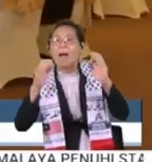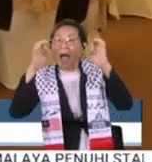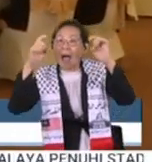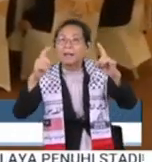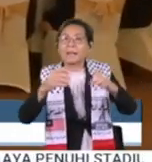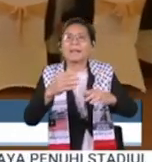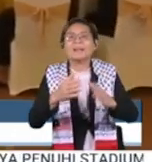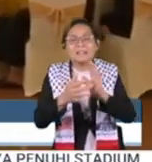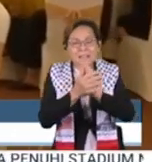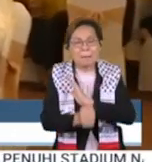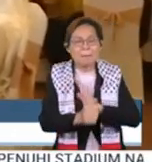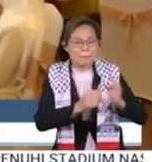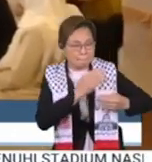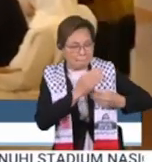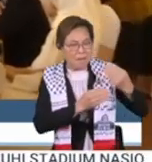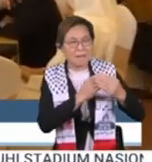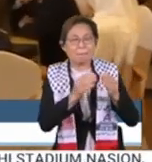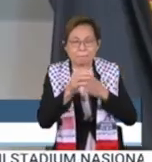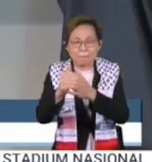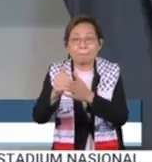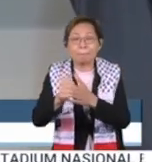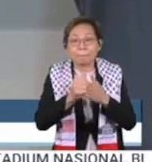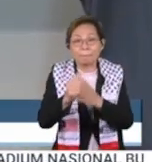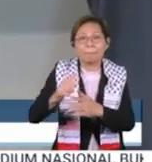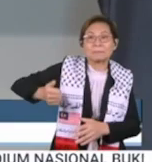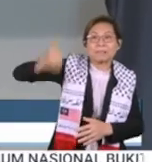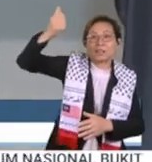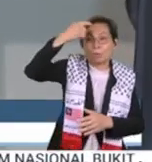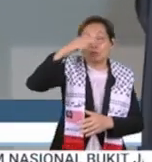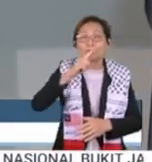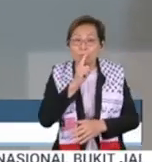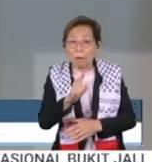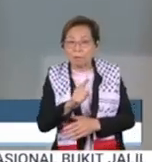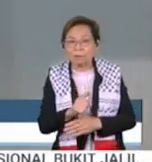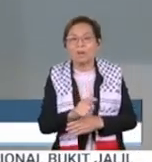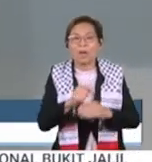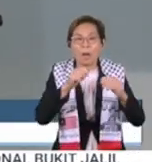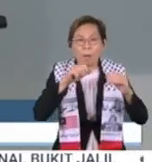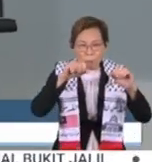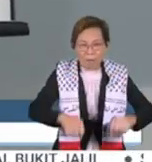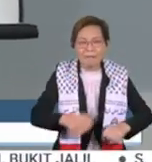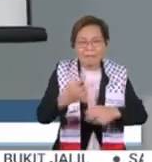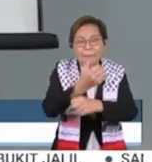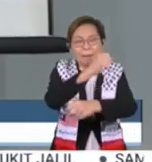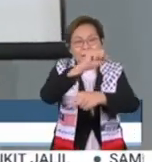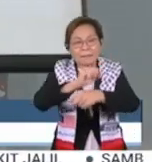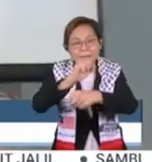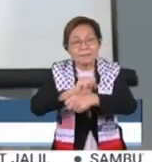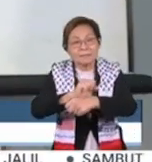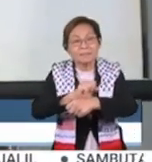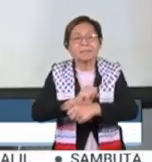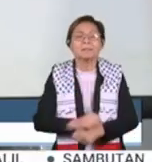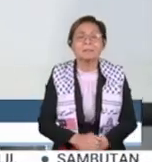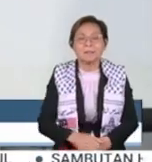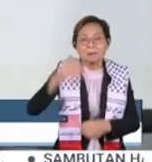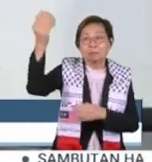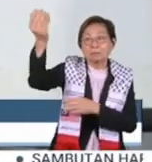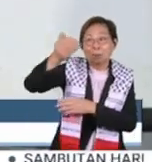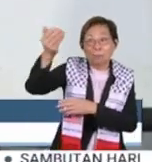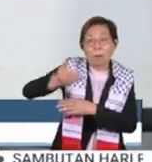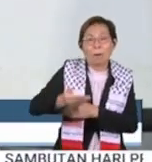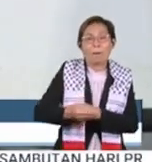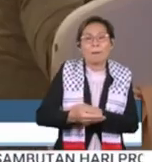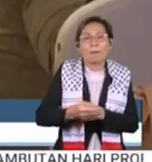kemahiran sasiah, bersifat kepimpinan tinggi untuk memastikan mereka berupaya menembusi pasaran kerja. Datuk Dr. Anwar berucap demikian